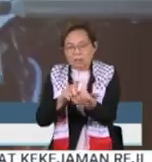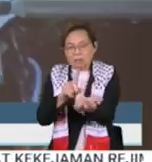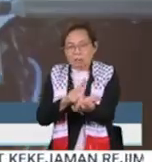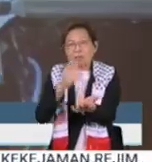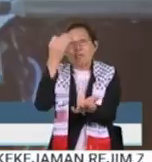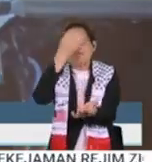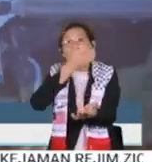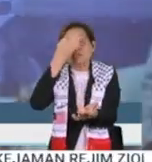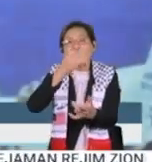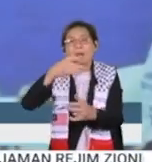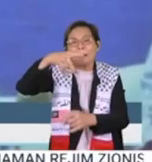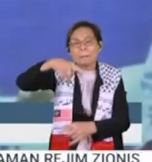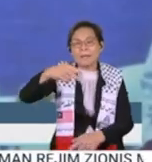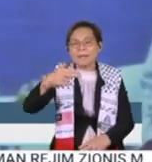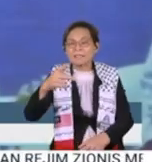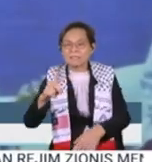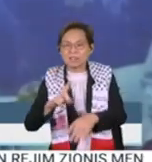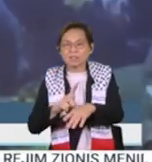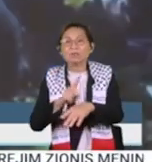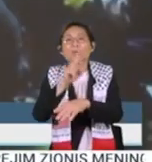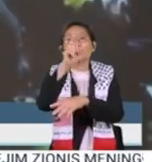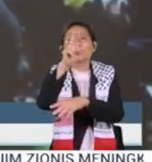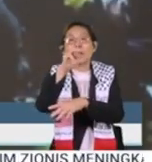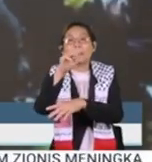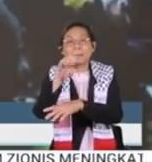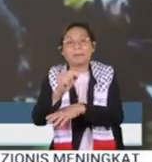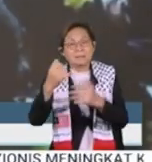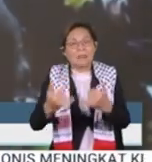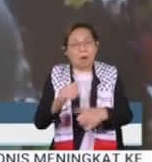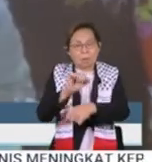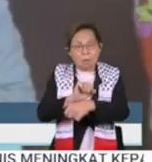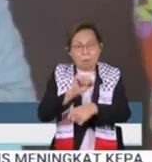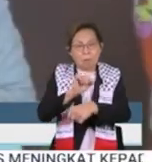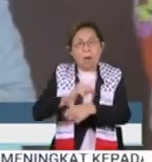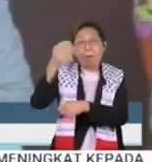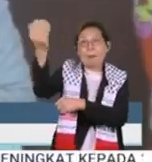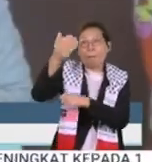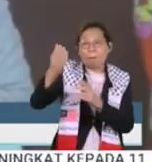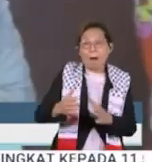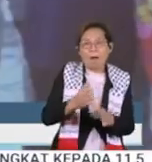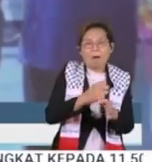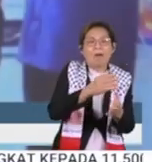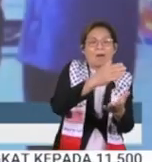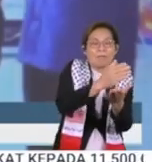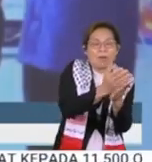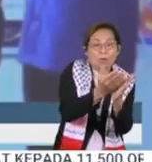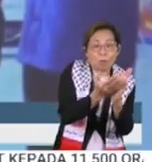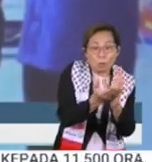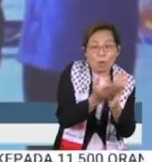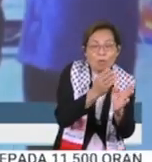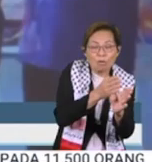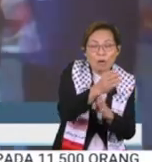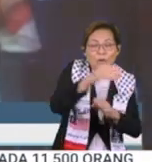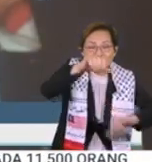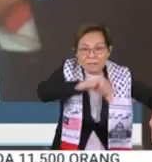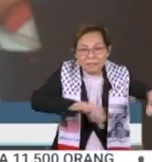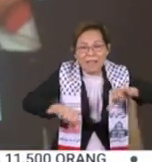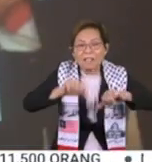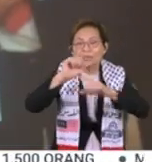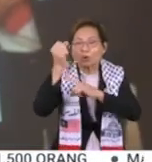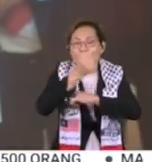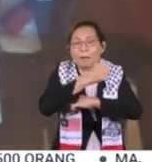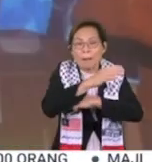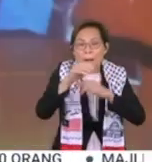Dr. Falsafah PhD di UMS. Beliau kini bertugas sebagai pensyarah di Fakulti Sains Sosial dan Kemanusiaan